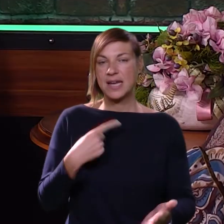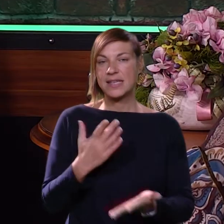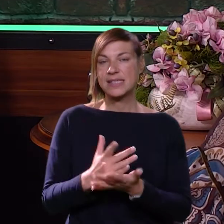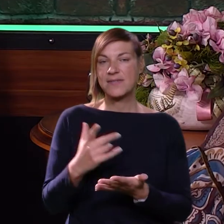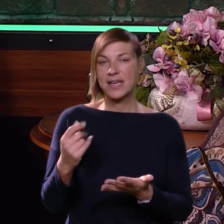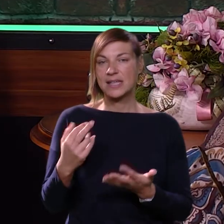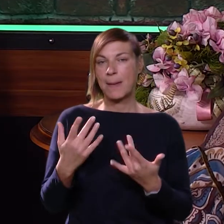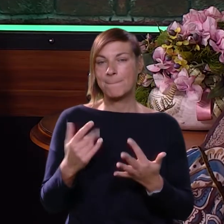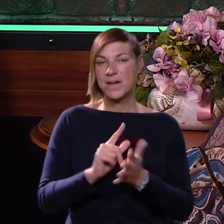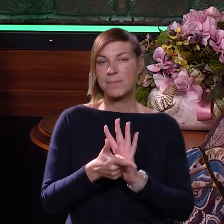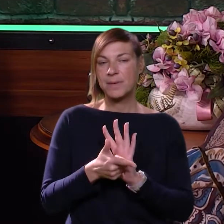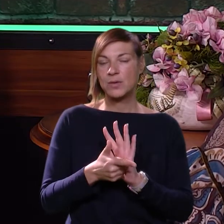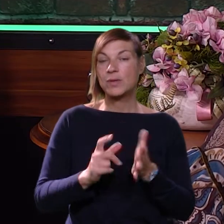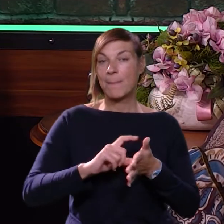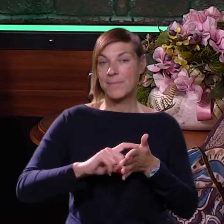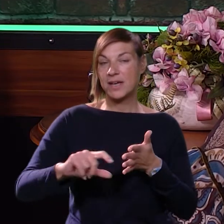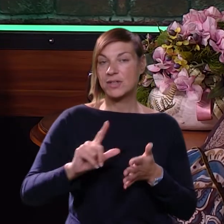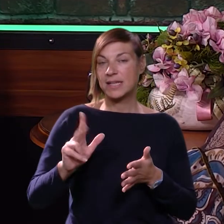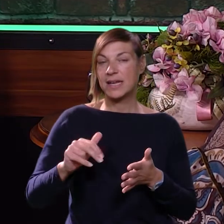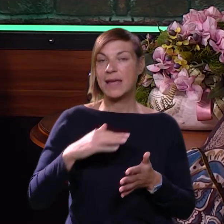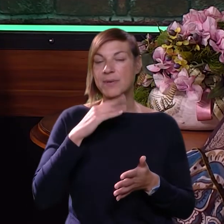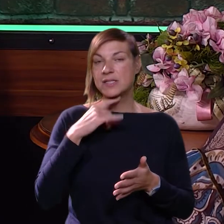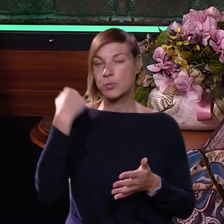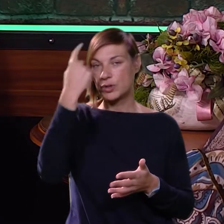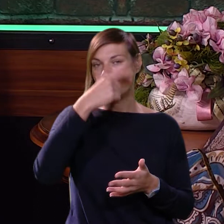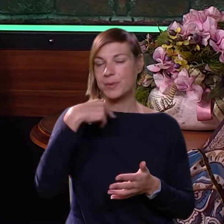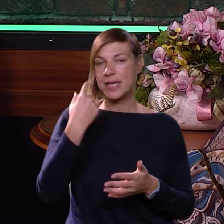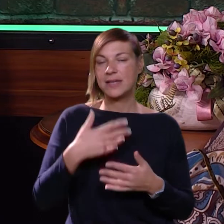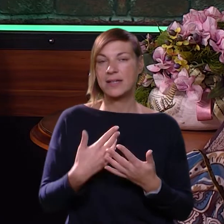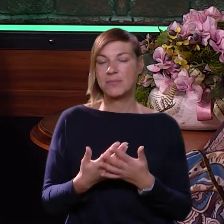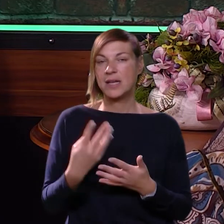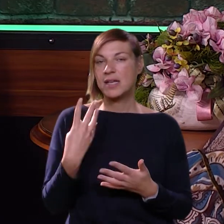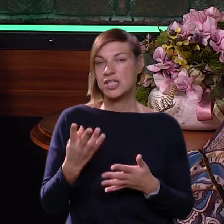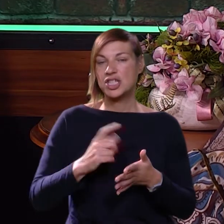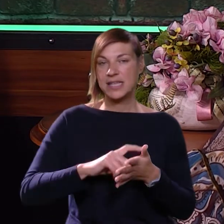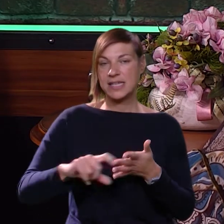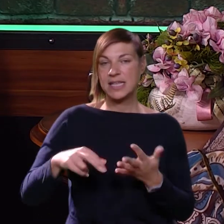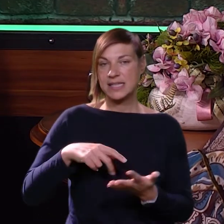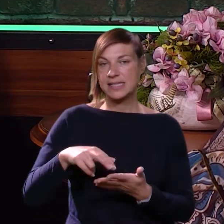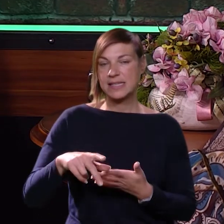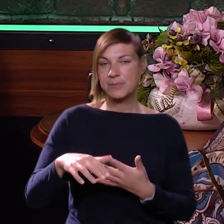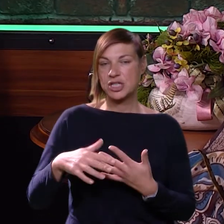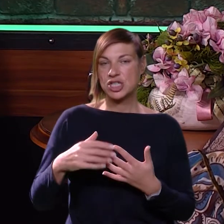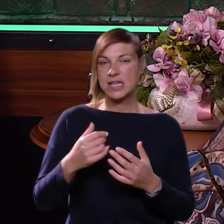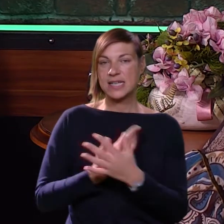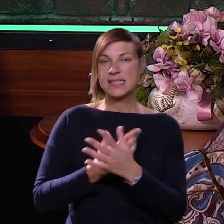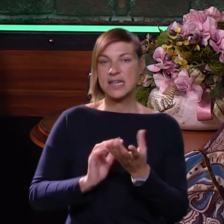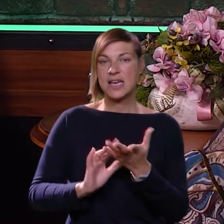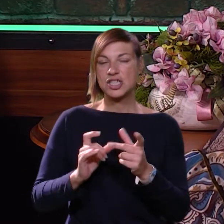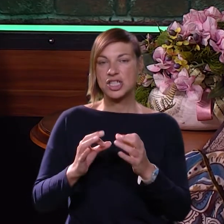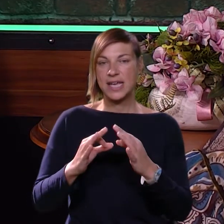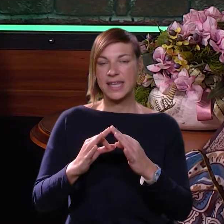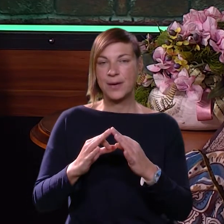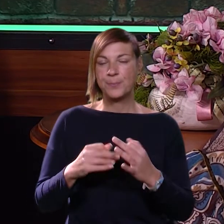traje svaki dan par minuta preko tjedna. Nema subotom i nedeljom, znači nekakvih 4 tjedna sam ja išla na zračenje.